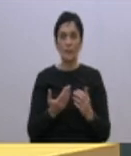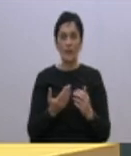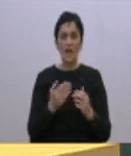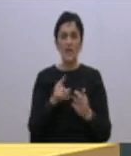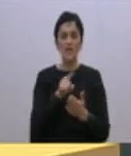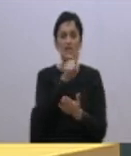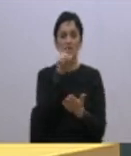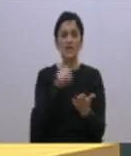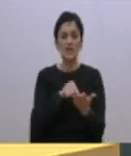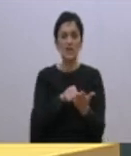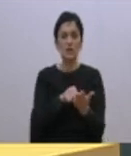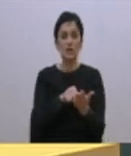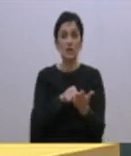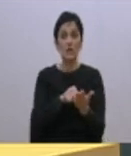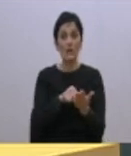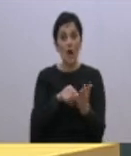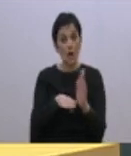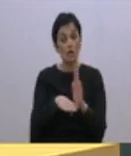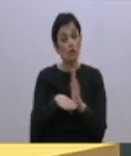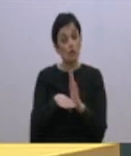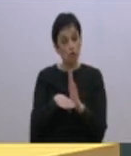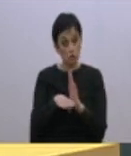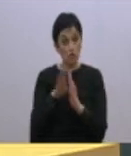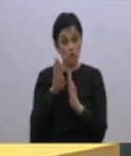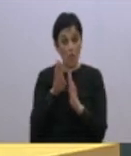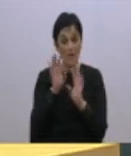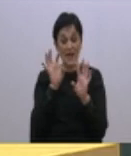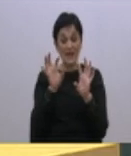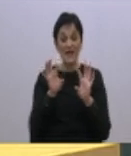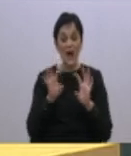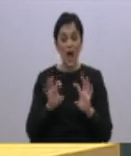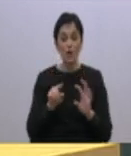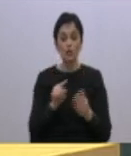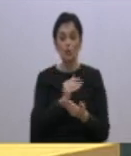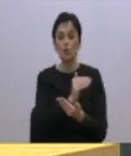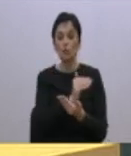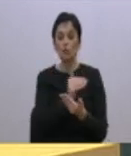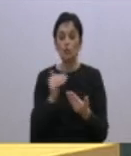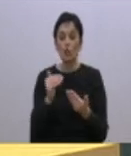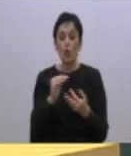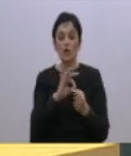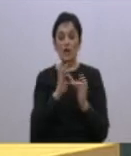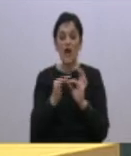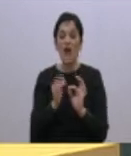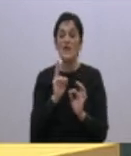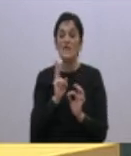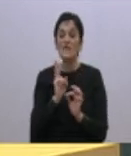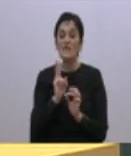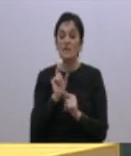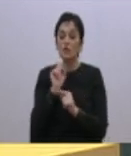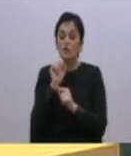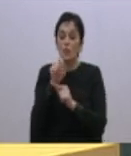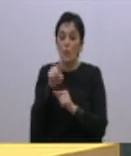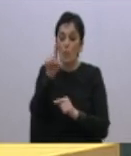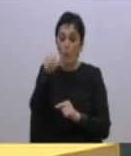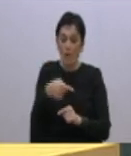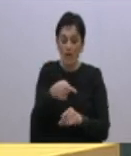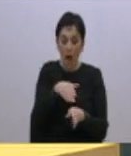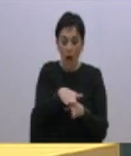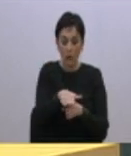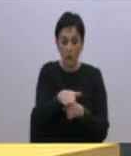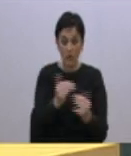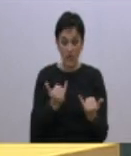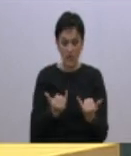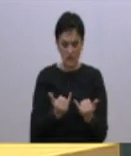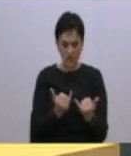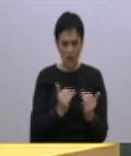Kitwa, promhomar, jobia, canonis donezei, osgarko eulis, tu vin asulem smismovale obas. Trebuie să smogoare